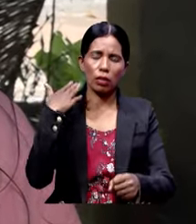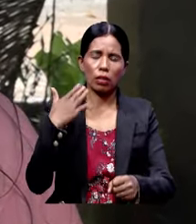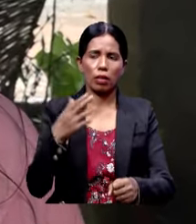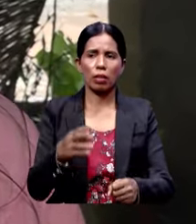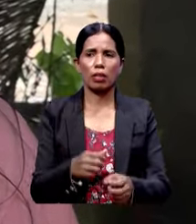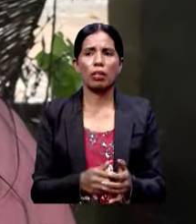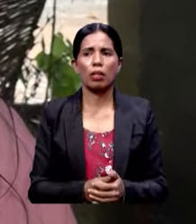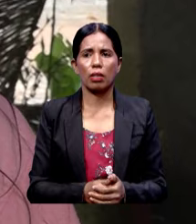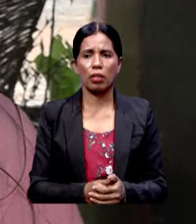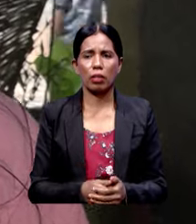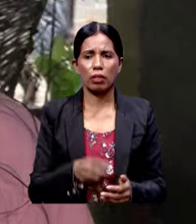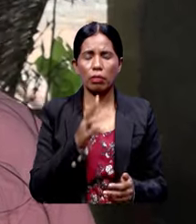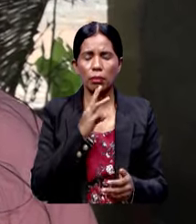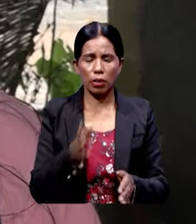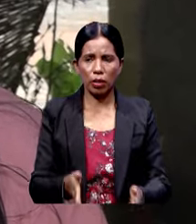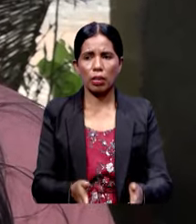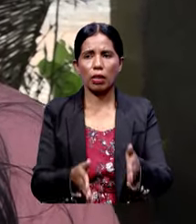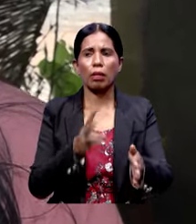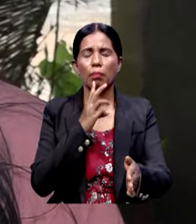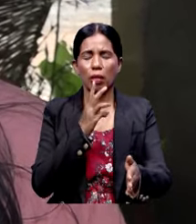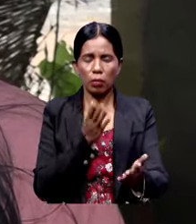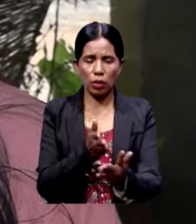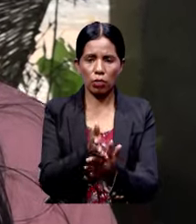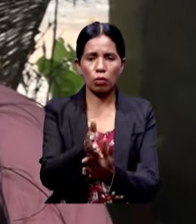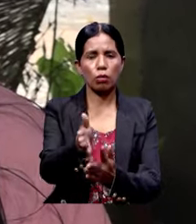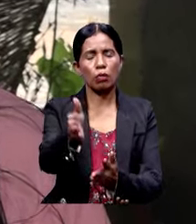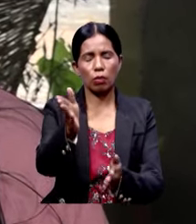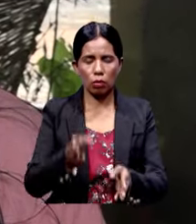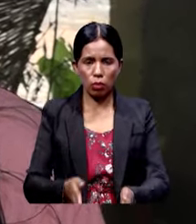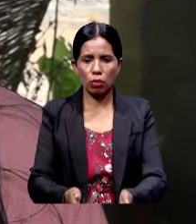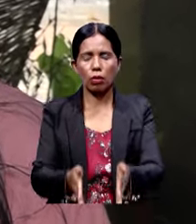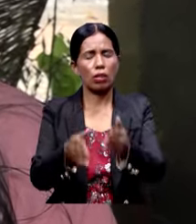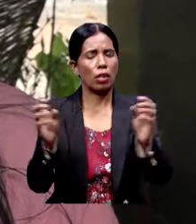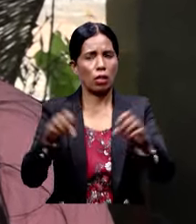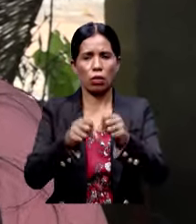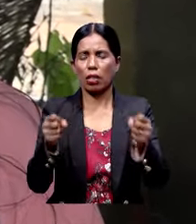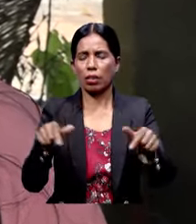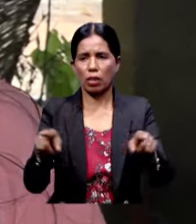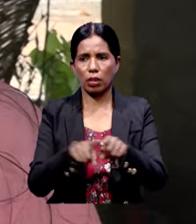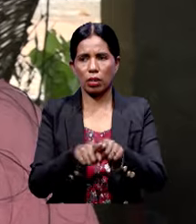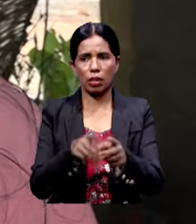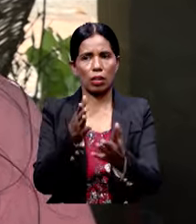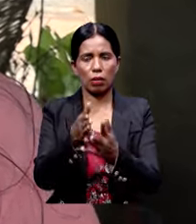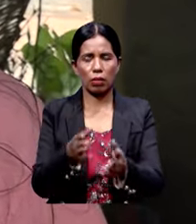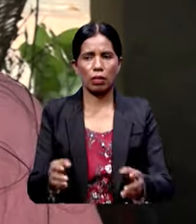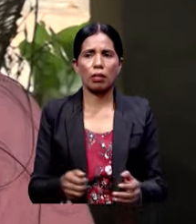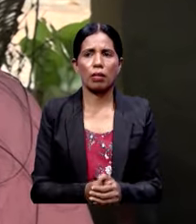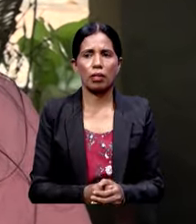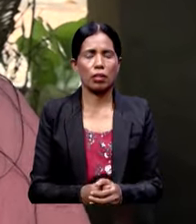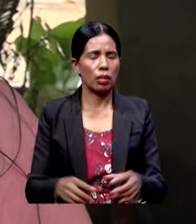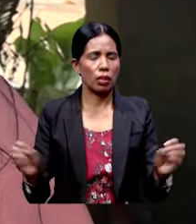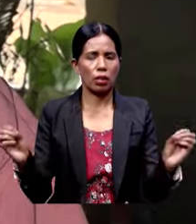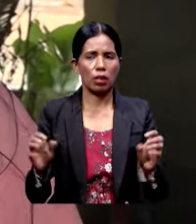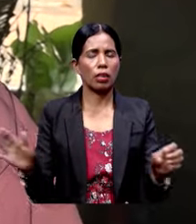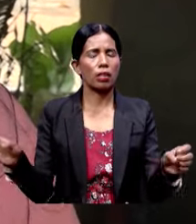ne lebe dia kel nene be mai tur ne dalan idi dia knia nene nungka sobo hansa ne tama duni mai sla tur ne dalan be la la